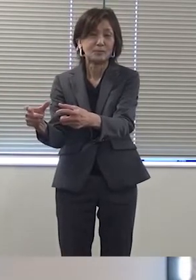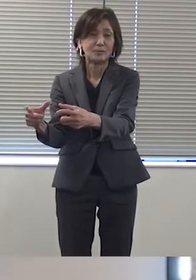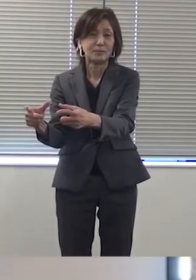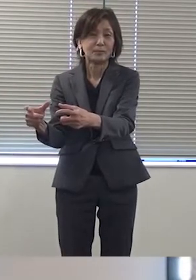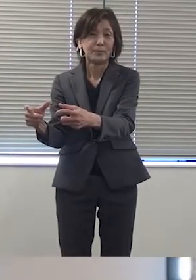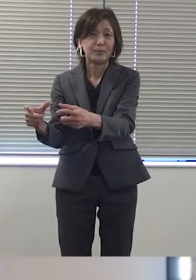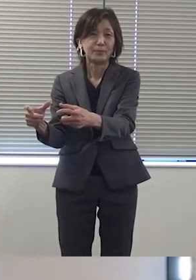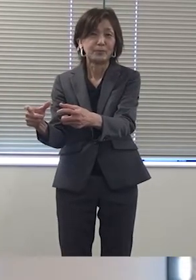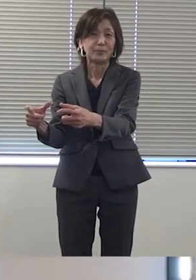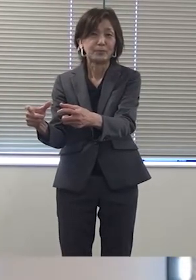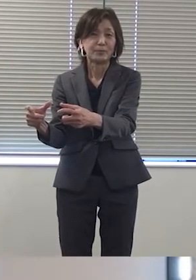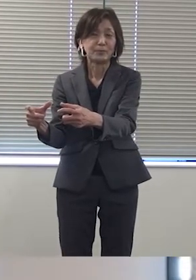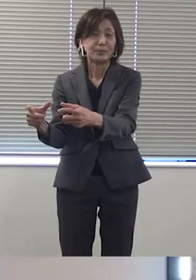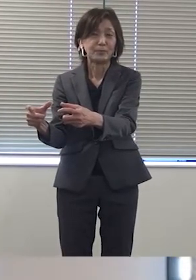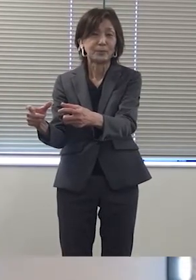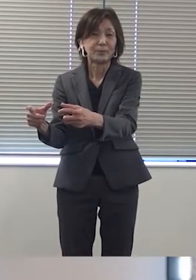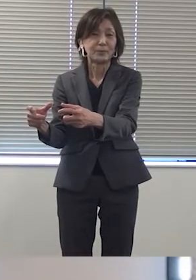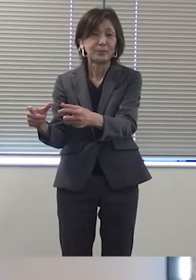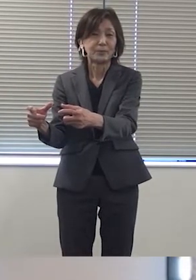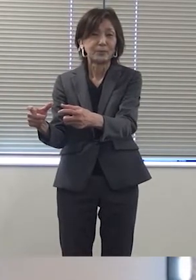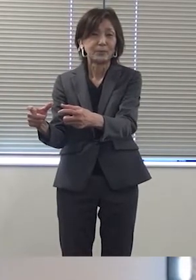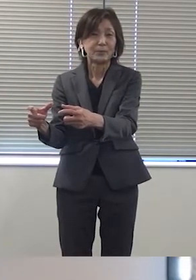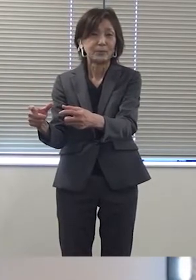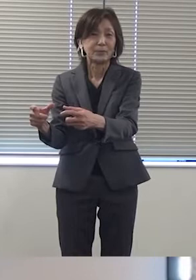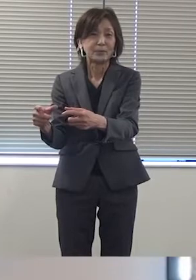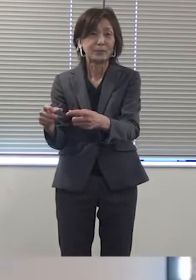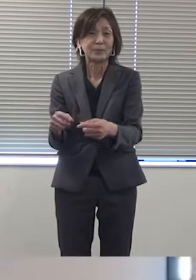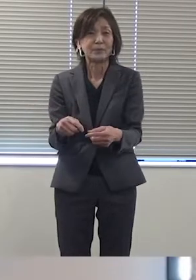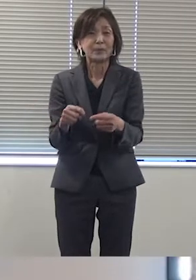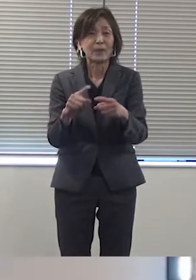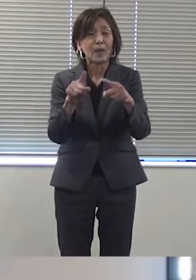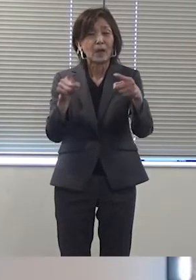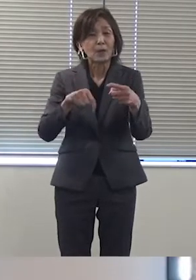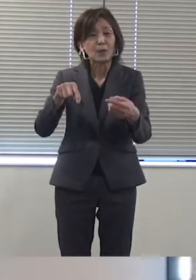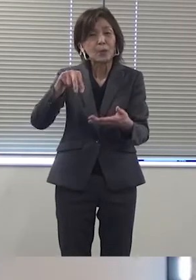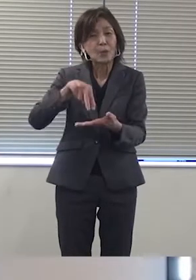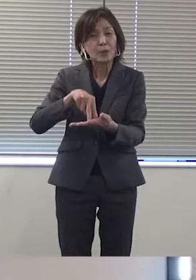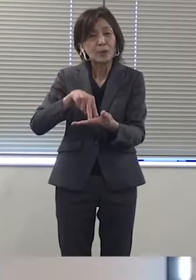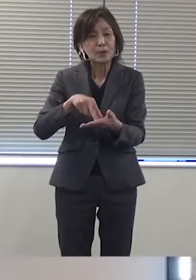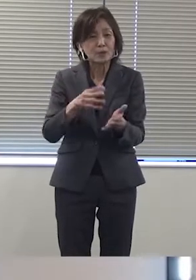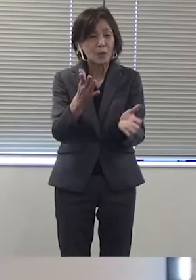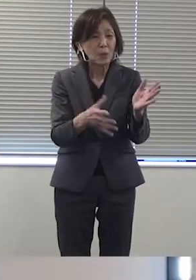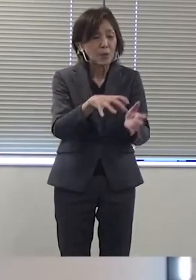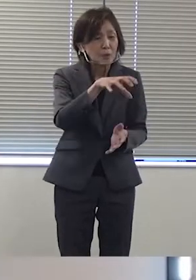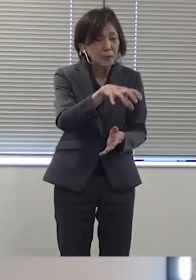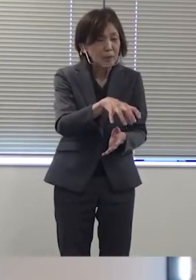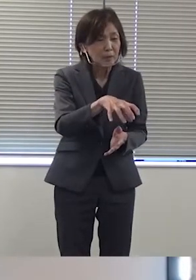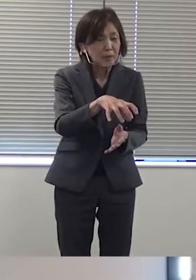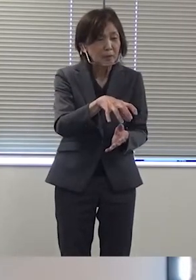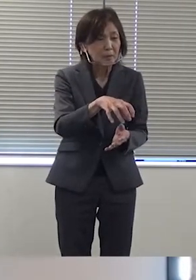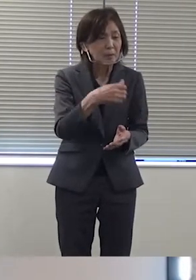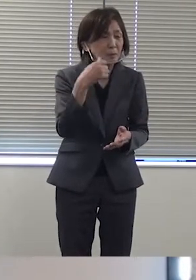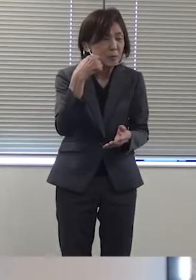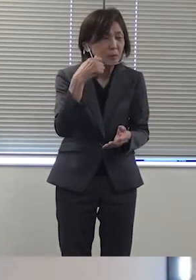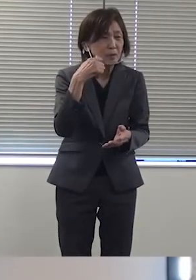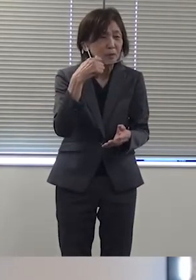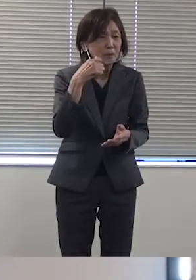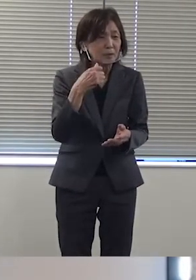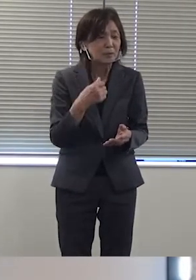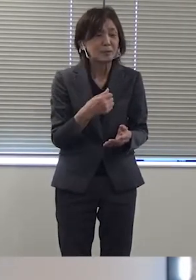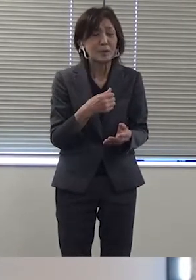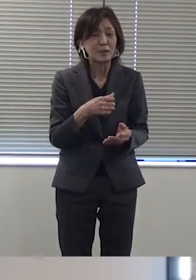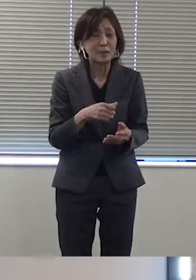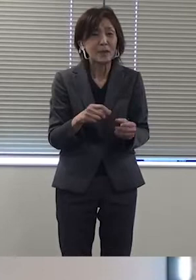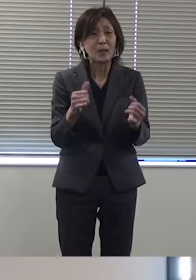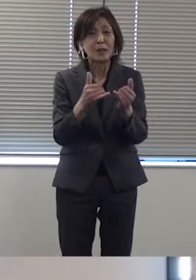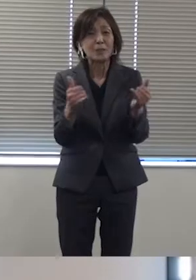ないので、民間保育園で公立の分をかなりカバーしてもらいましたので、高知独自やったんですけ